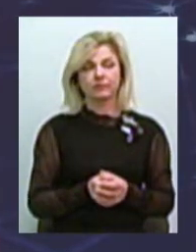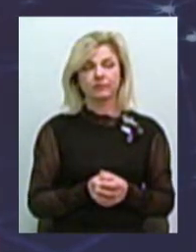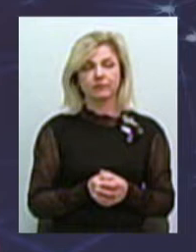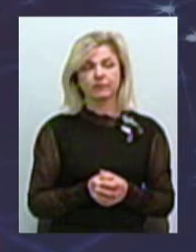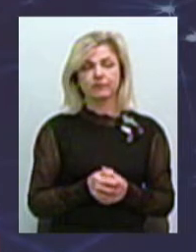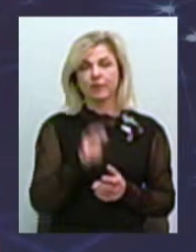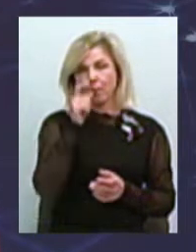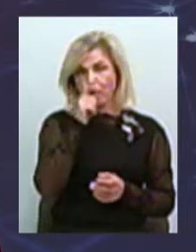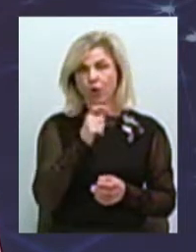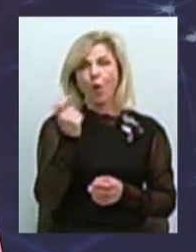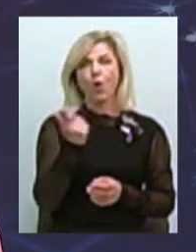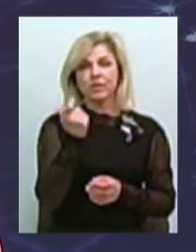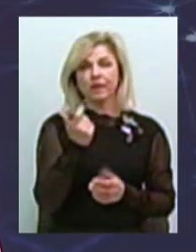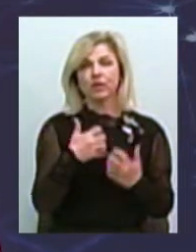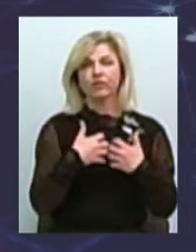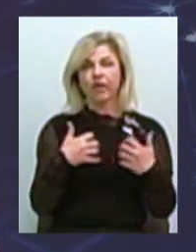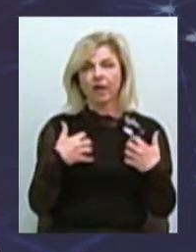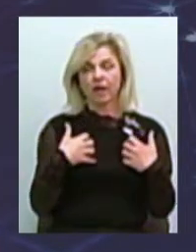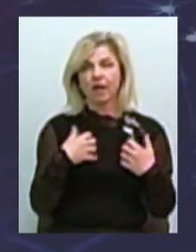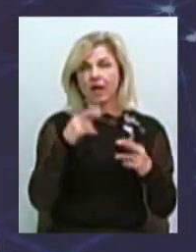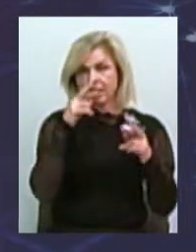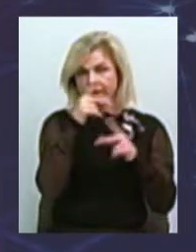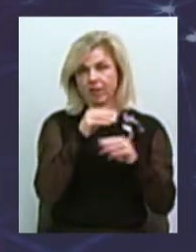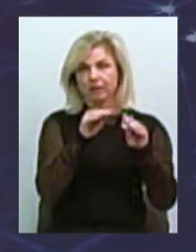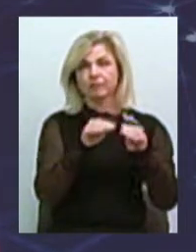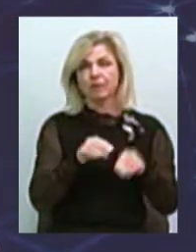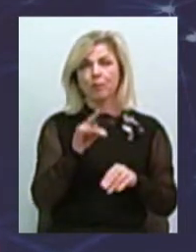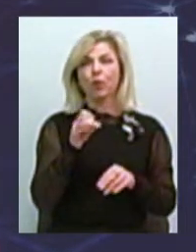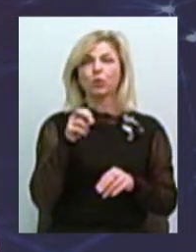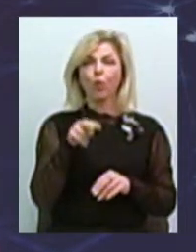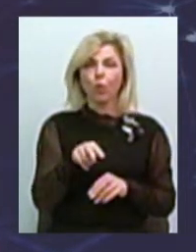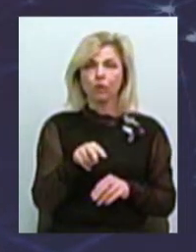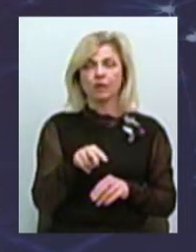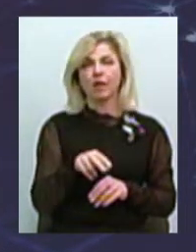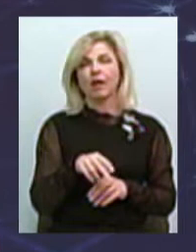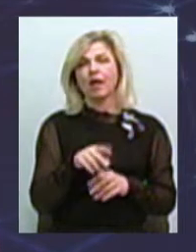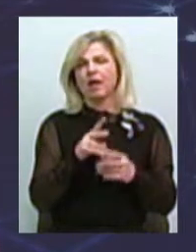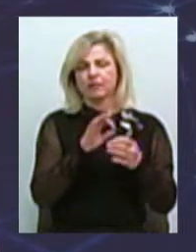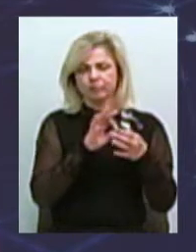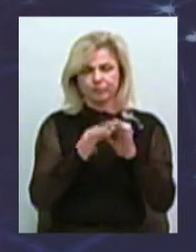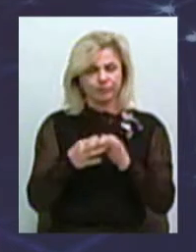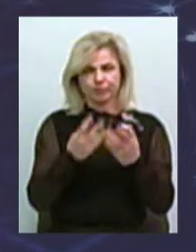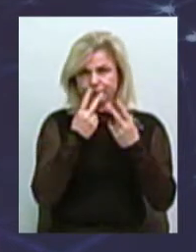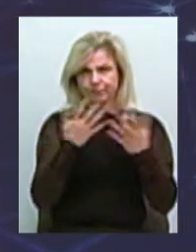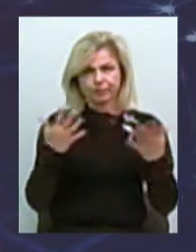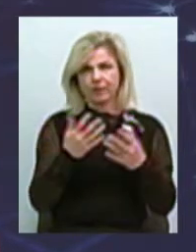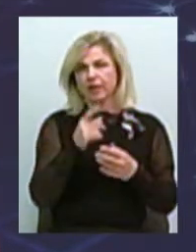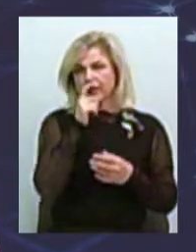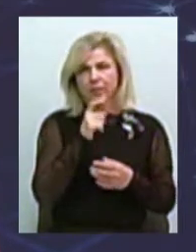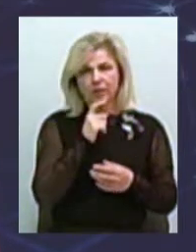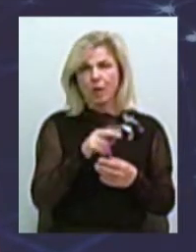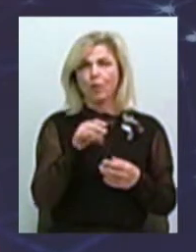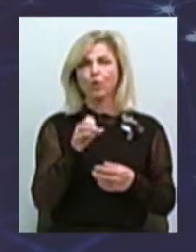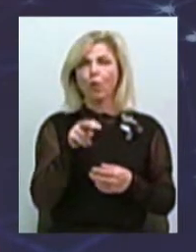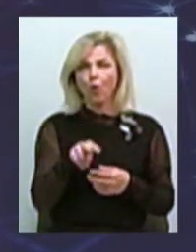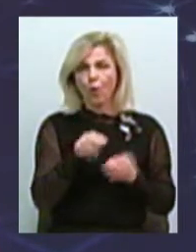поганих хазяїв тварин, невірно складені протоколи, нерозбірливо складені протоколи і